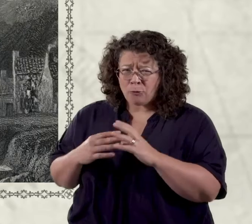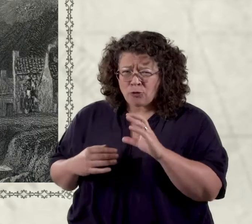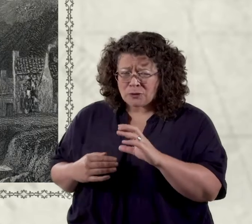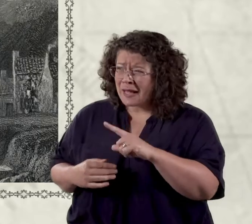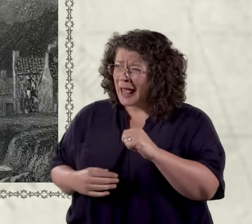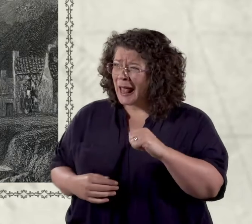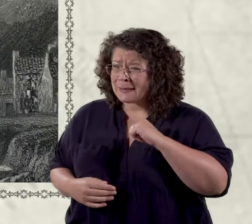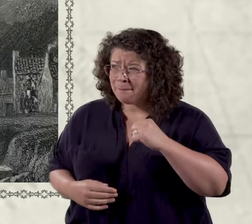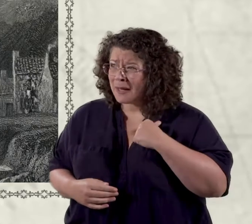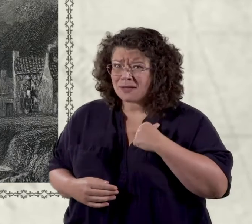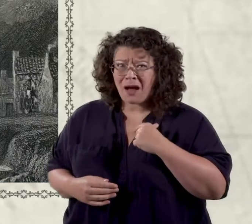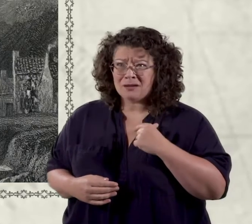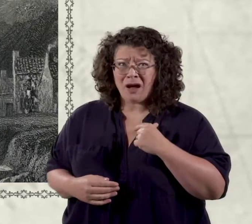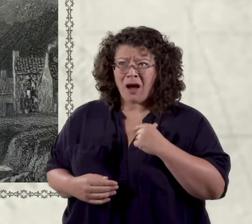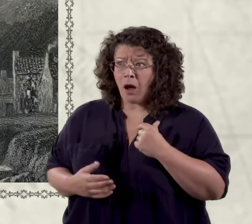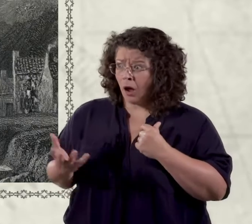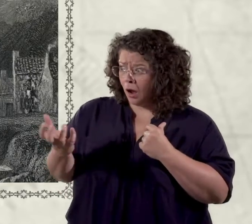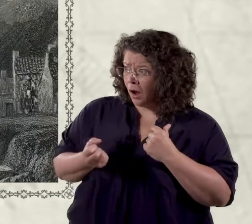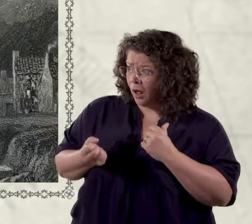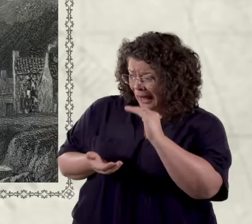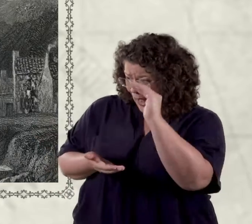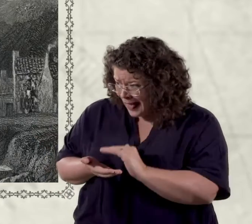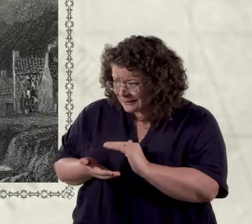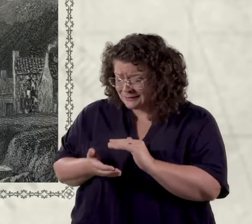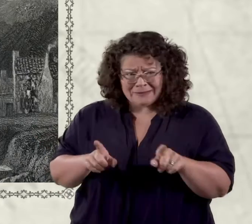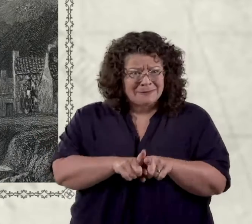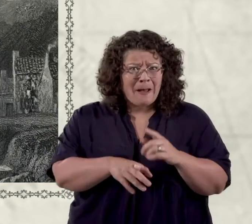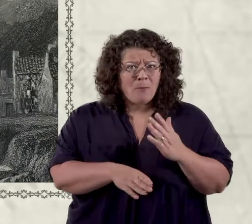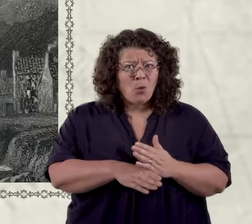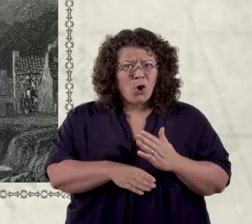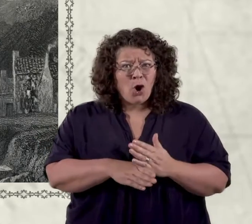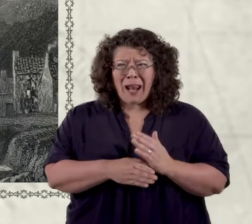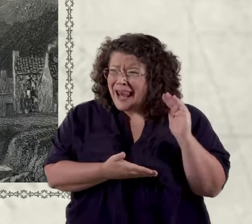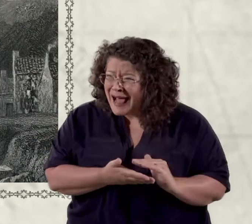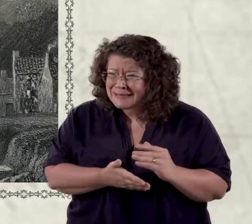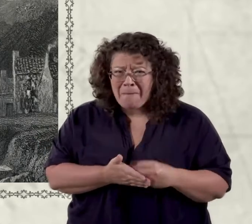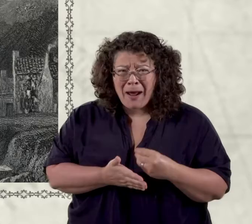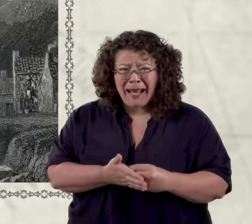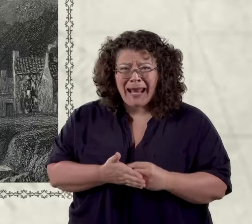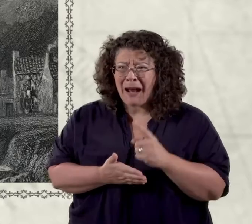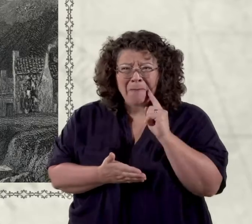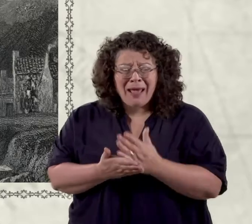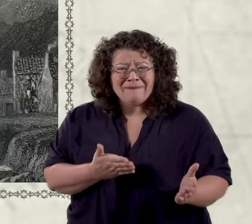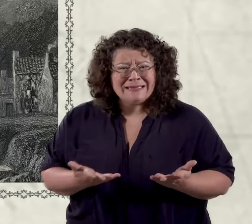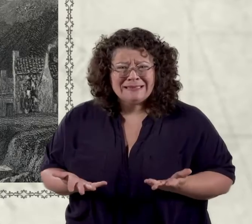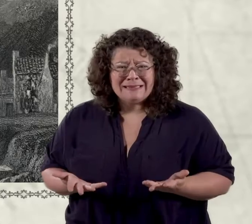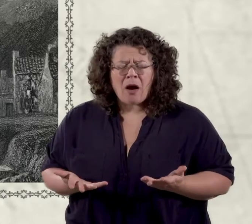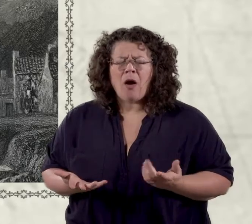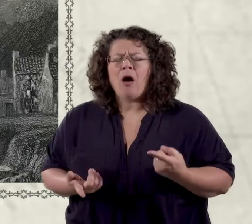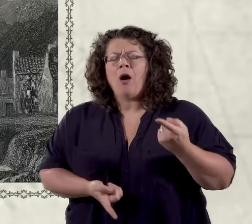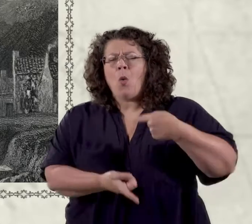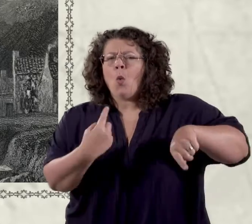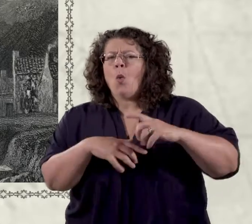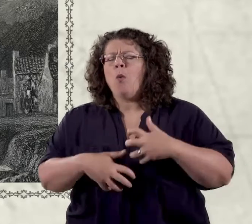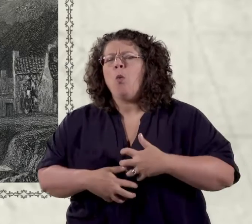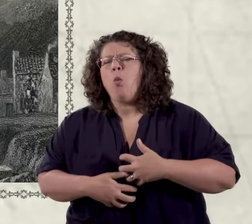William Crochet yn disgwyl i ni gweithio am llai o arian. Ydych chi gallu credu'r peth? O'n ni